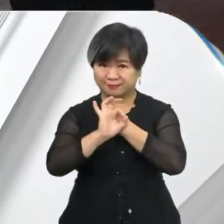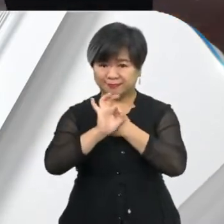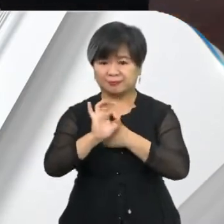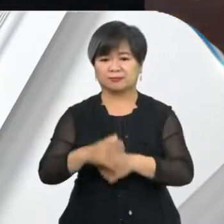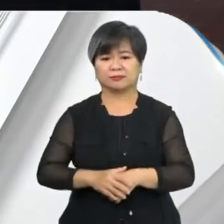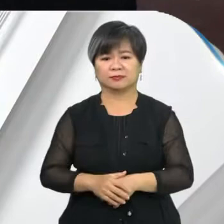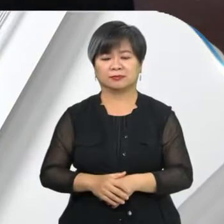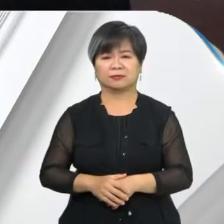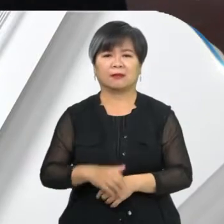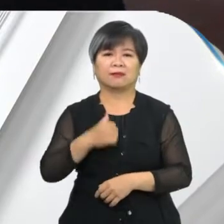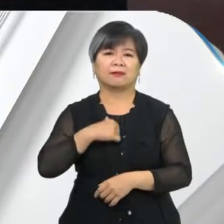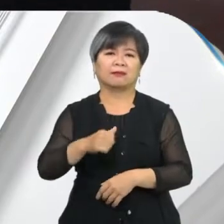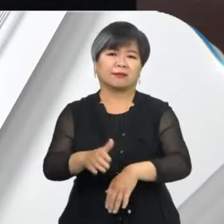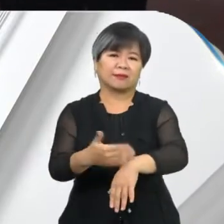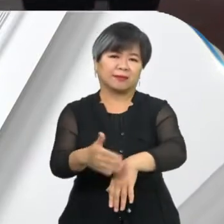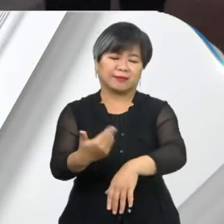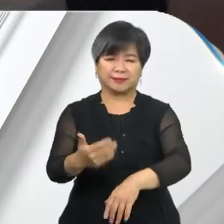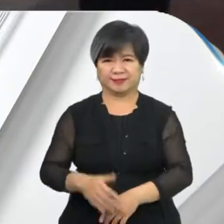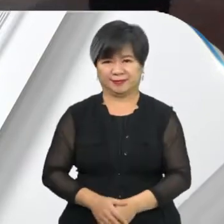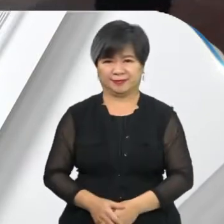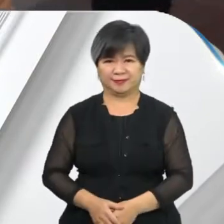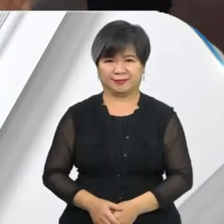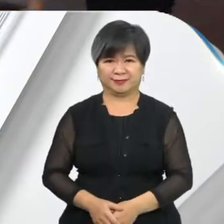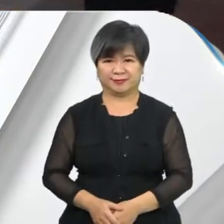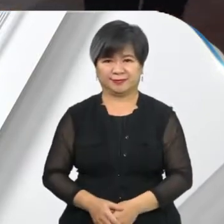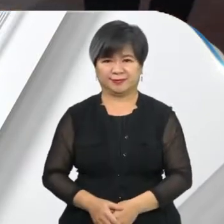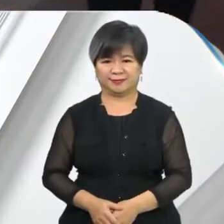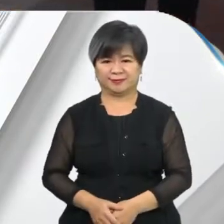人唔爱迟到，太无聊。